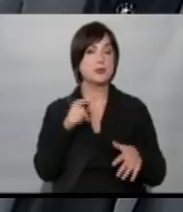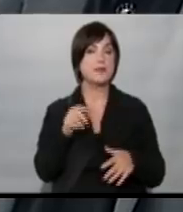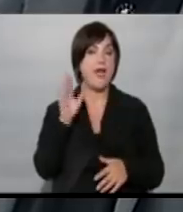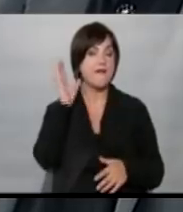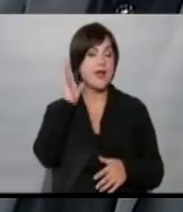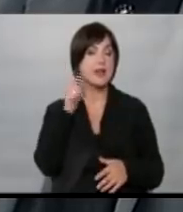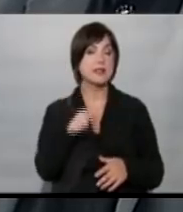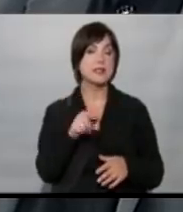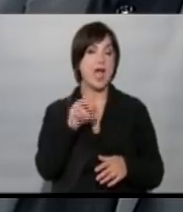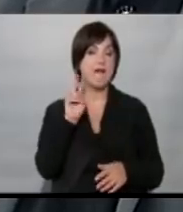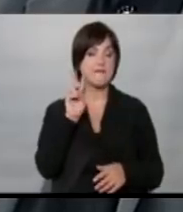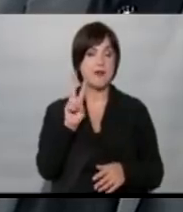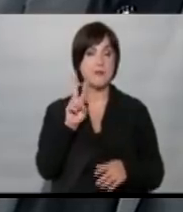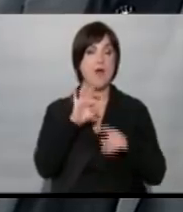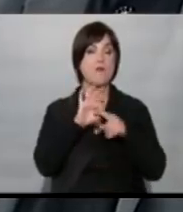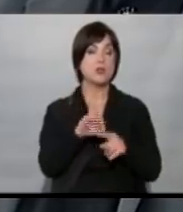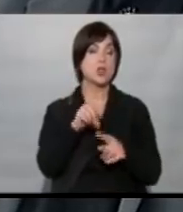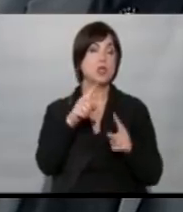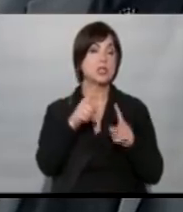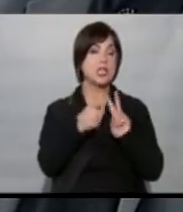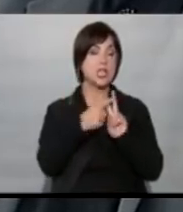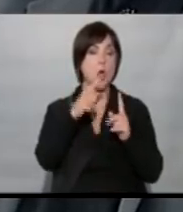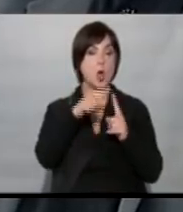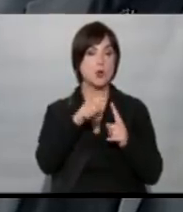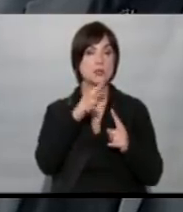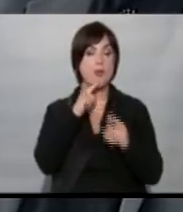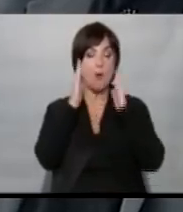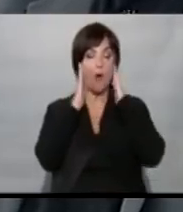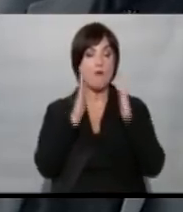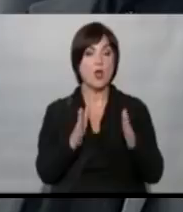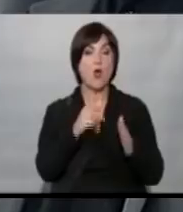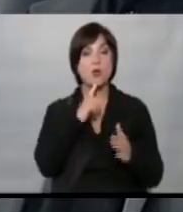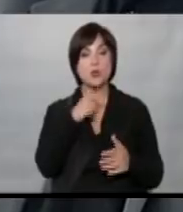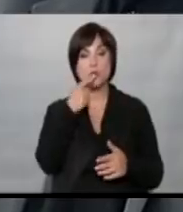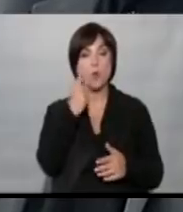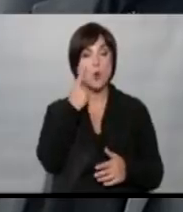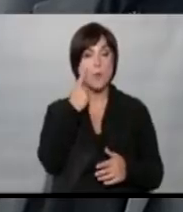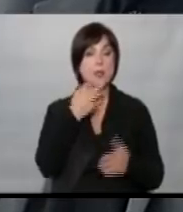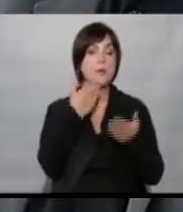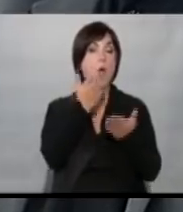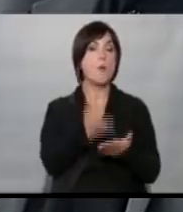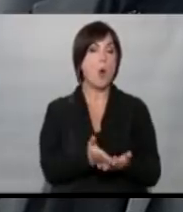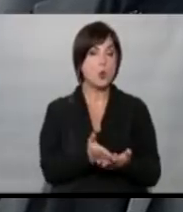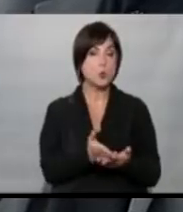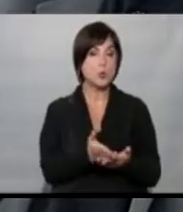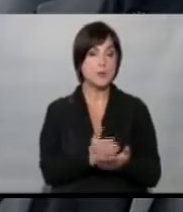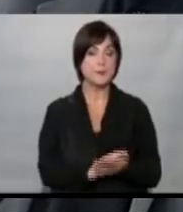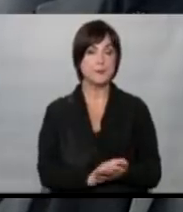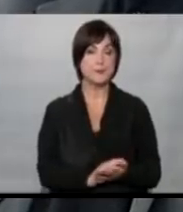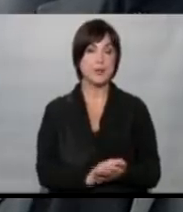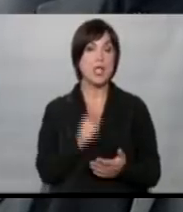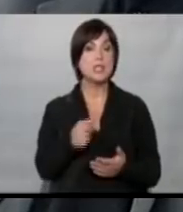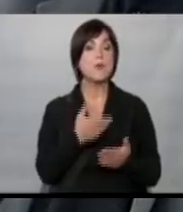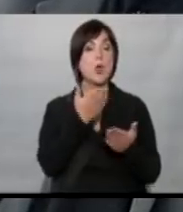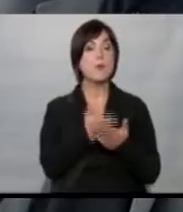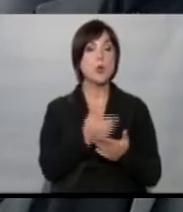владата на ВМРО ДПМН е предводена од Никола Груевски, навистина поверува во она што тој се обиде да им го понуди и да им